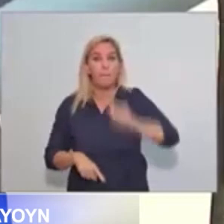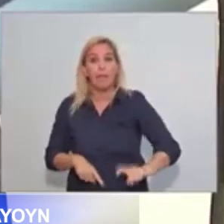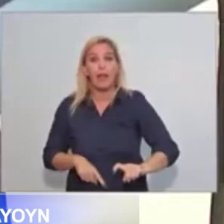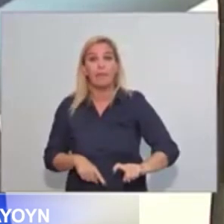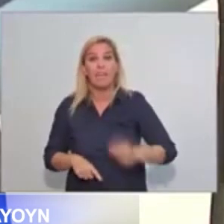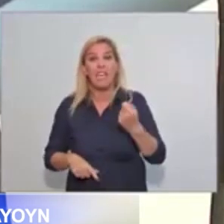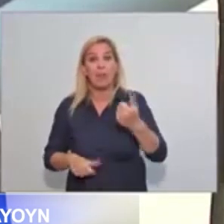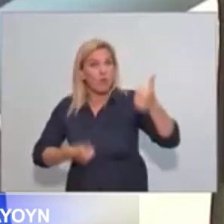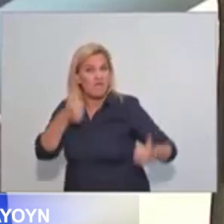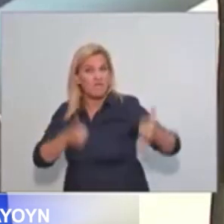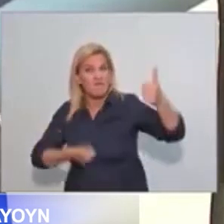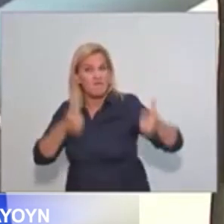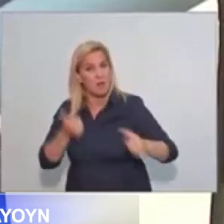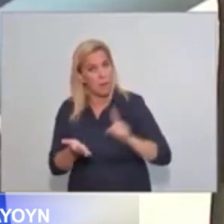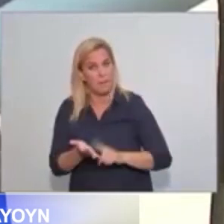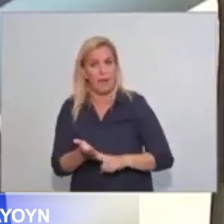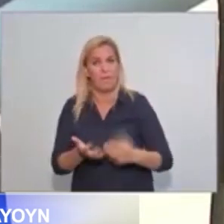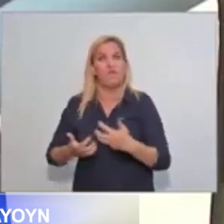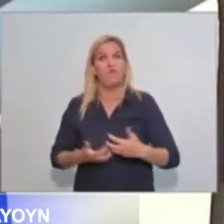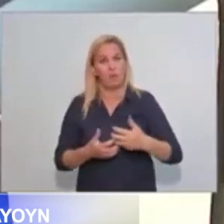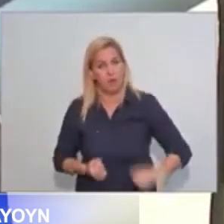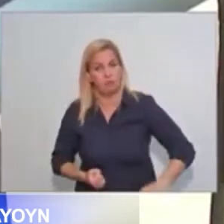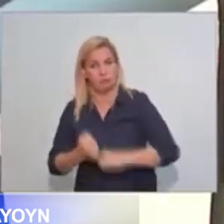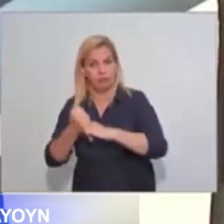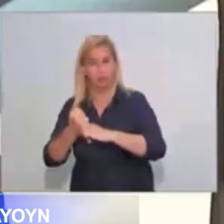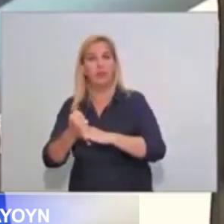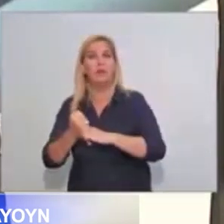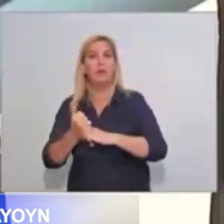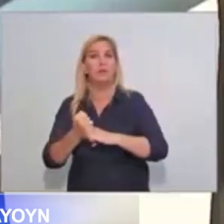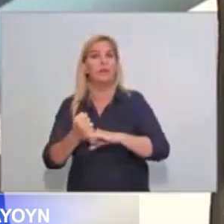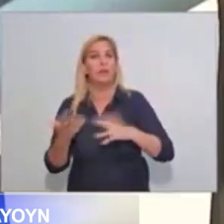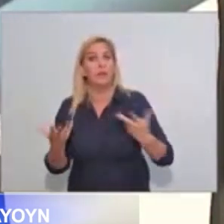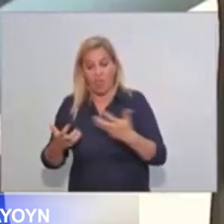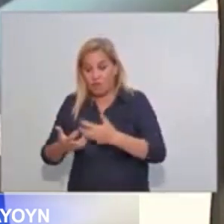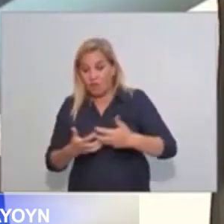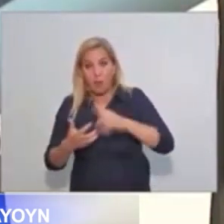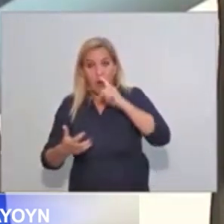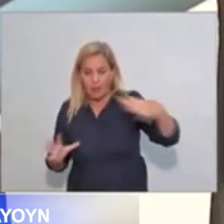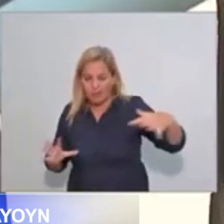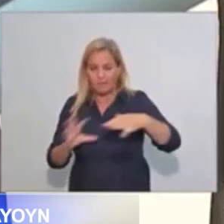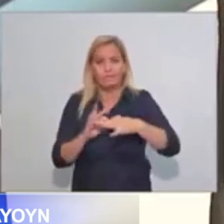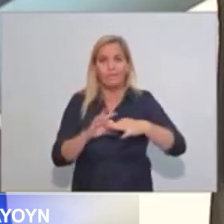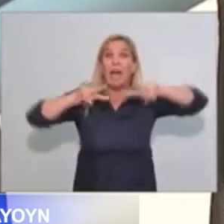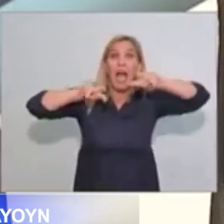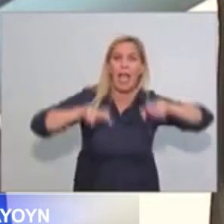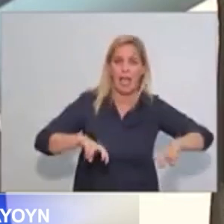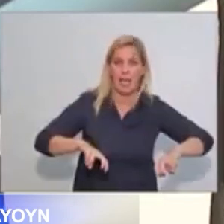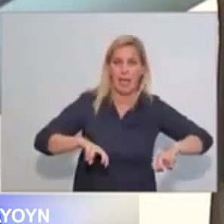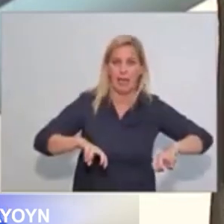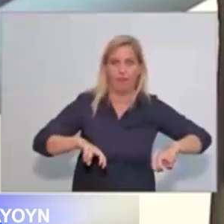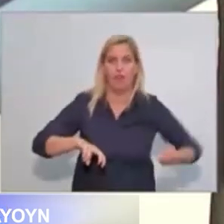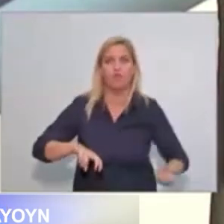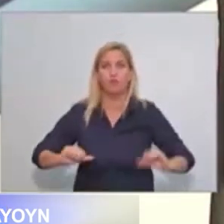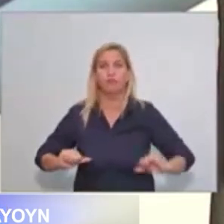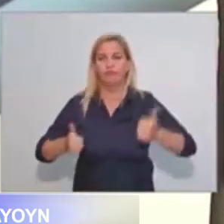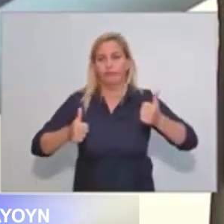της οικονομίας μας, τη στήριξη της βιομηχανίας και τη σύνδεσή της ιδιαιτέρως με την έρευνα και την καινοτομία, καθώς και την αντιμετώπιση